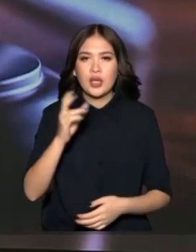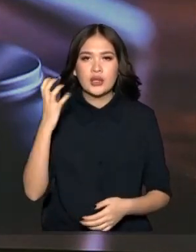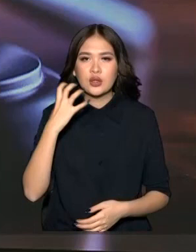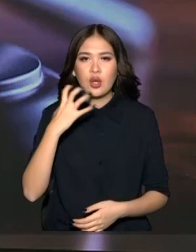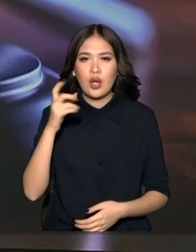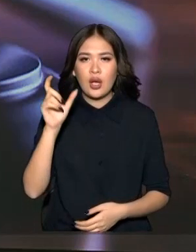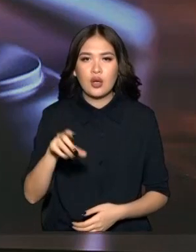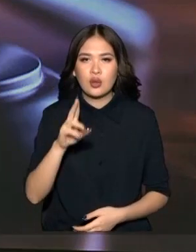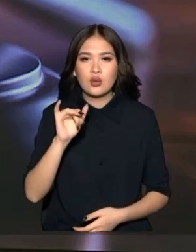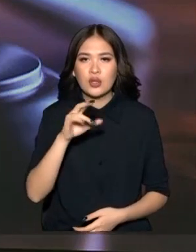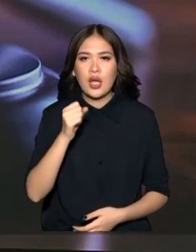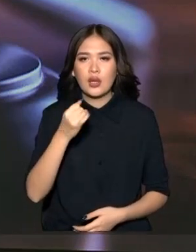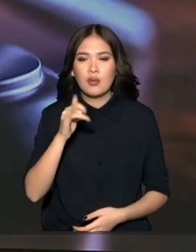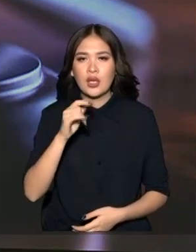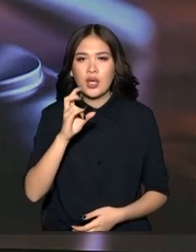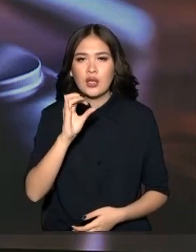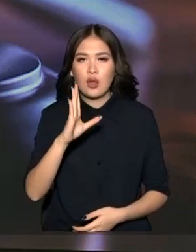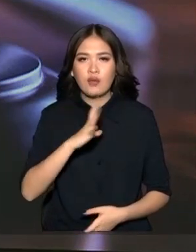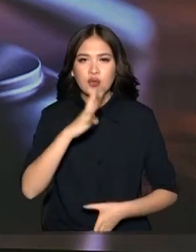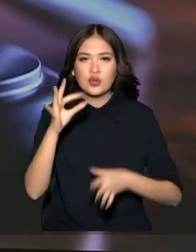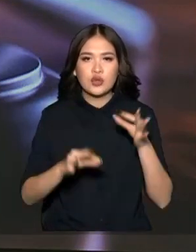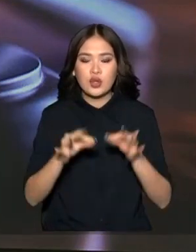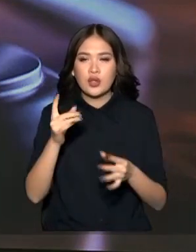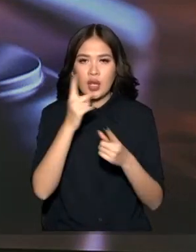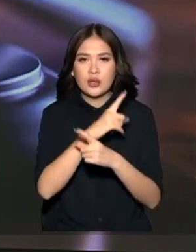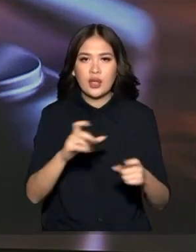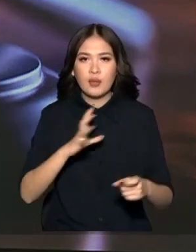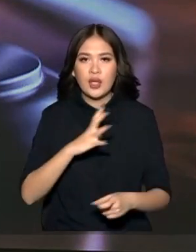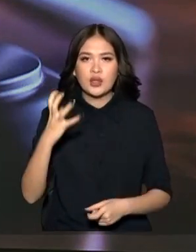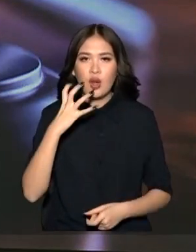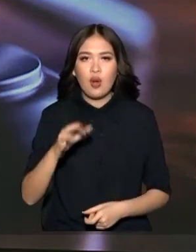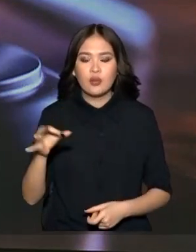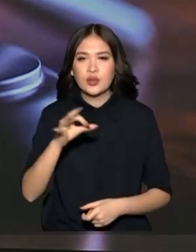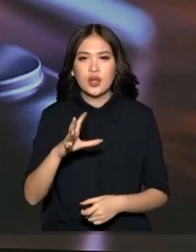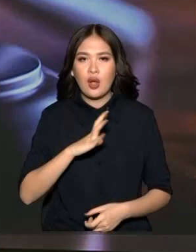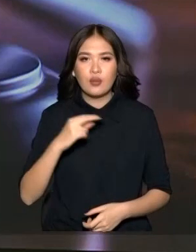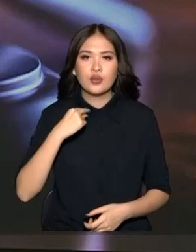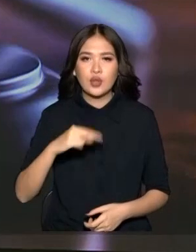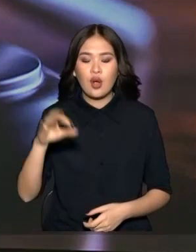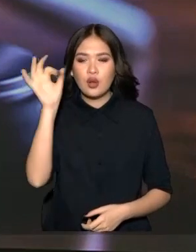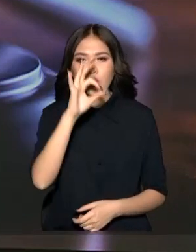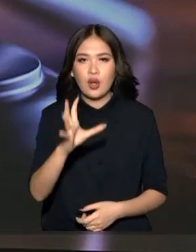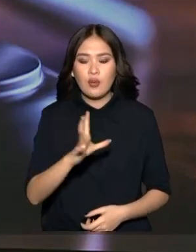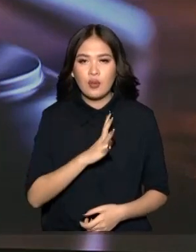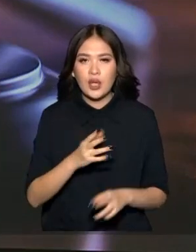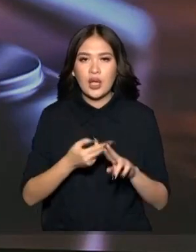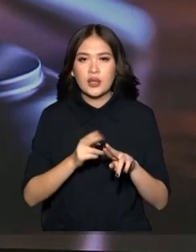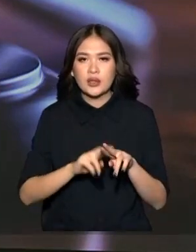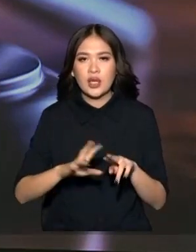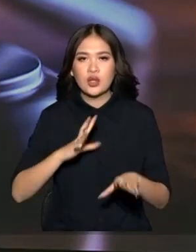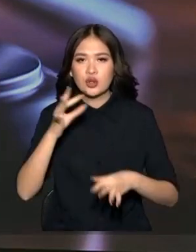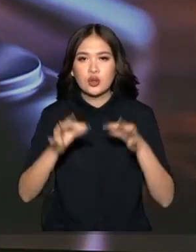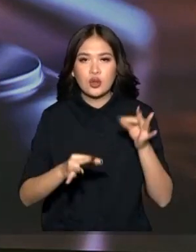тұрғыны Қазыбек Құдайбергеновке қатысты сот шешімі шықты. Қызылорда облыстық қылмыстық істер жөніндегі мамандандырылған ауданаралық